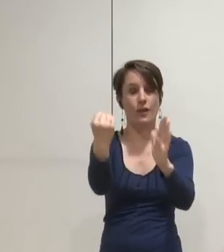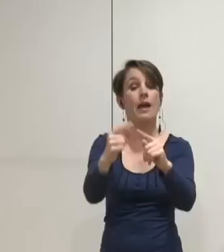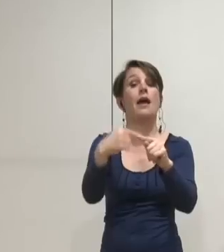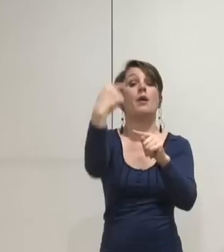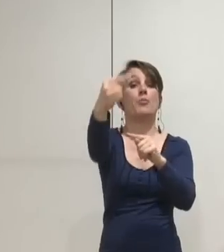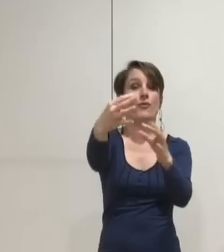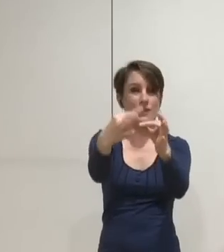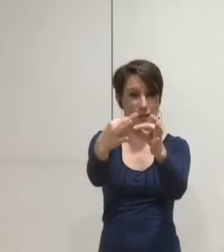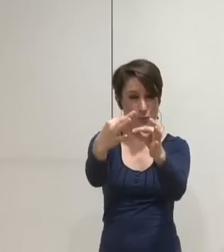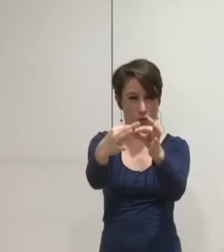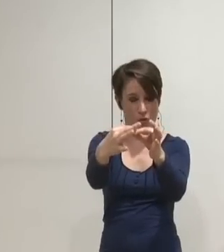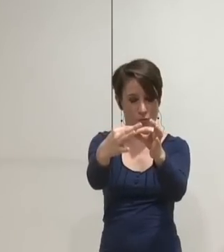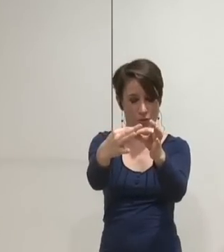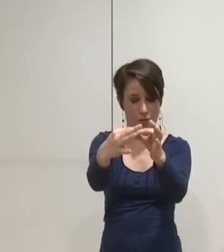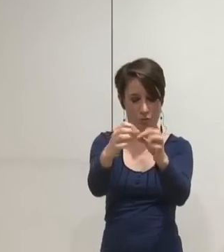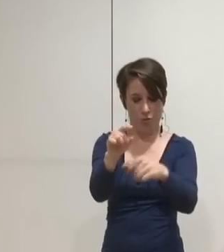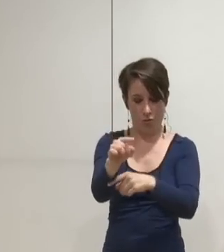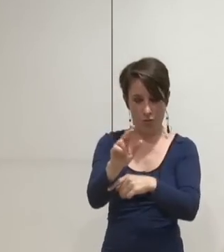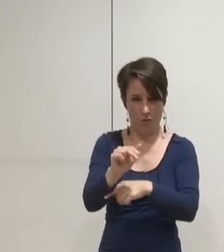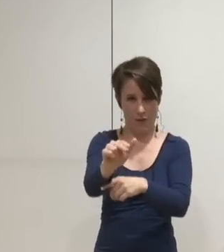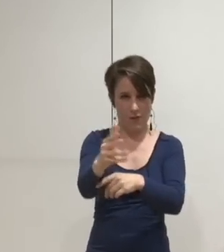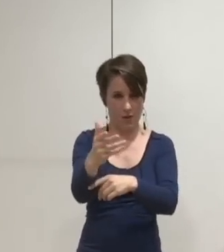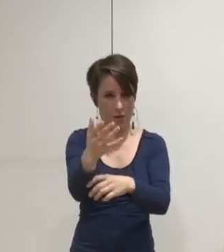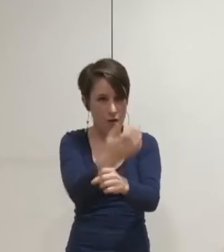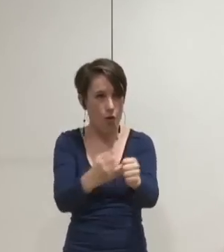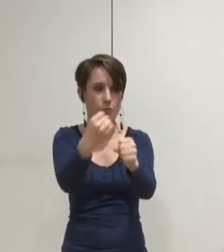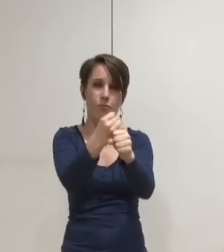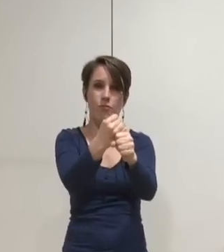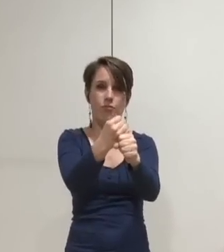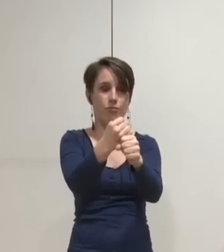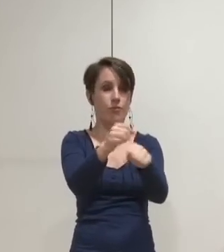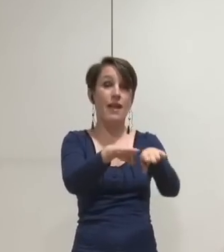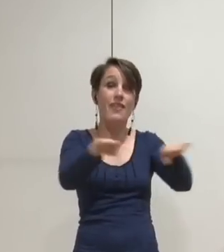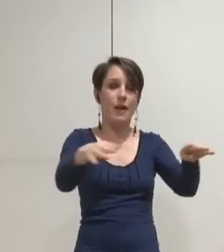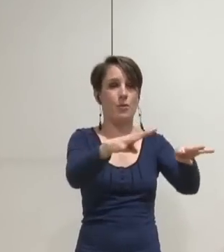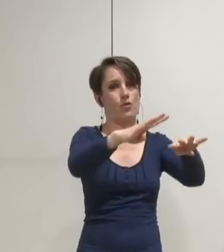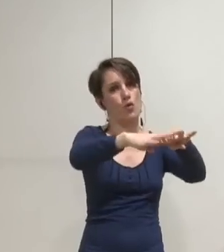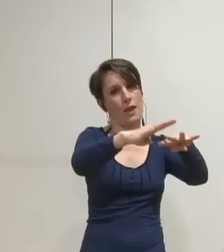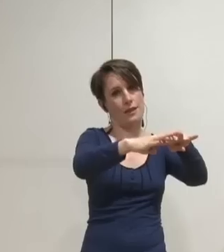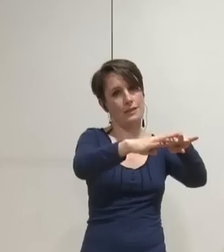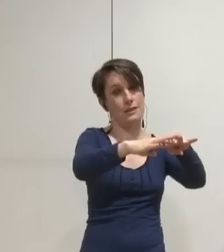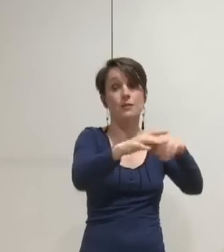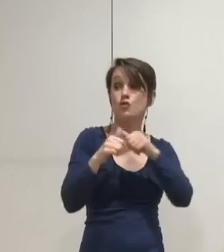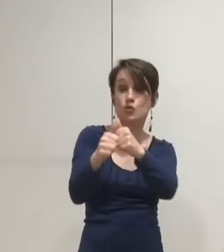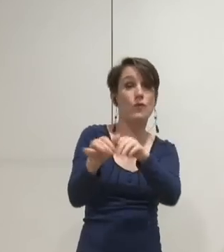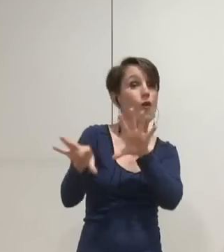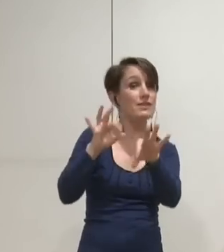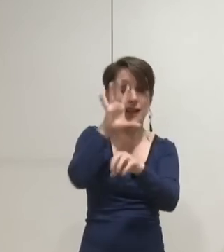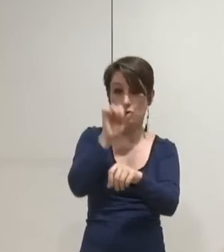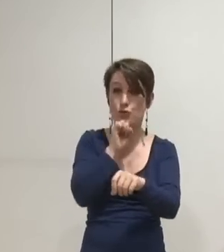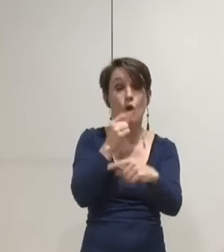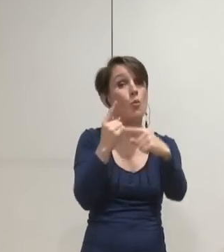étéit décidé que la serait effectué la création des tables de quartiers sur la Bage tirage du tirage au sort et du collège